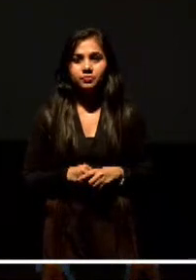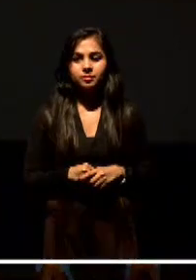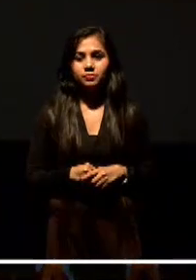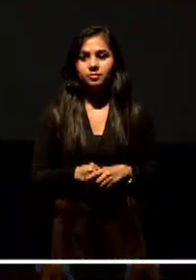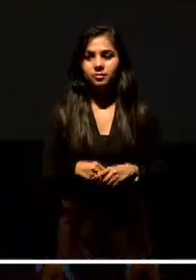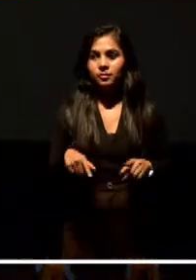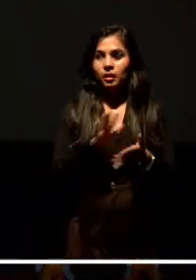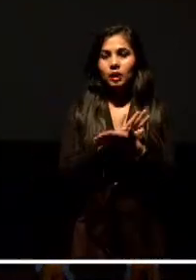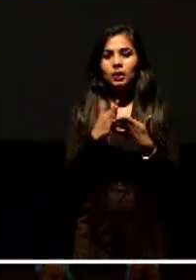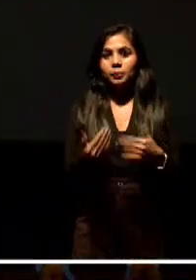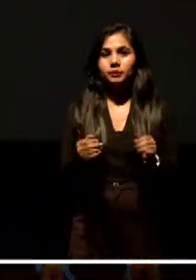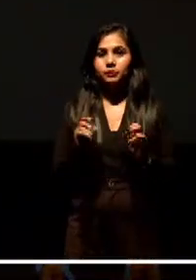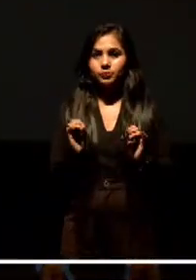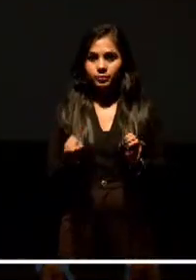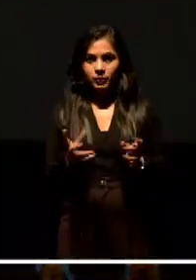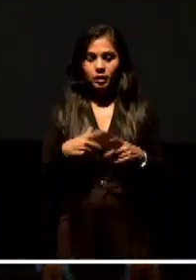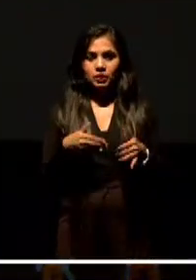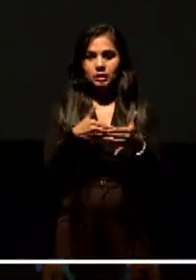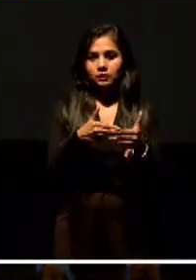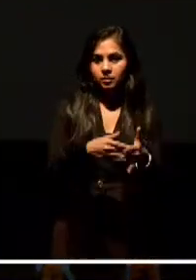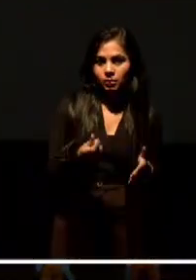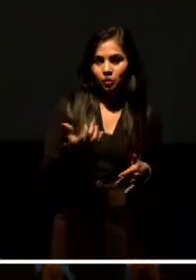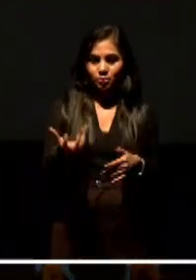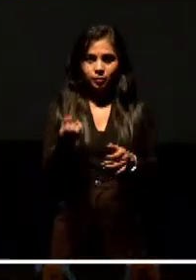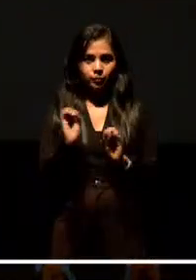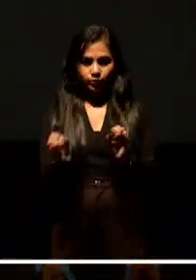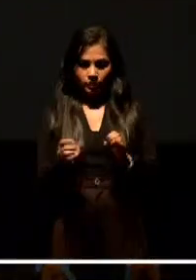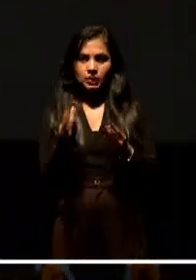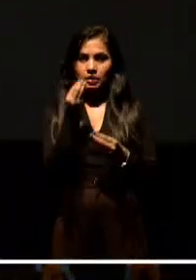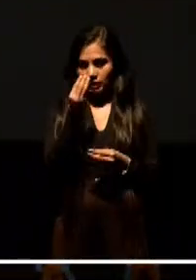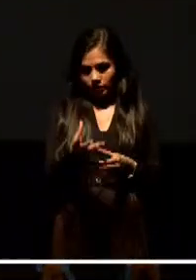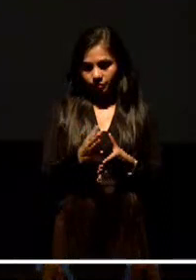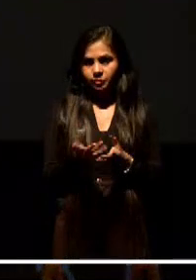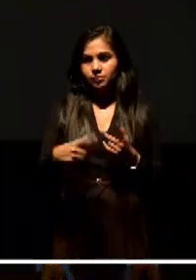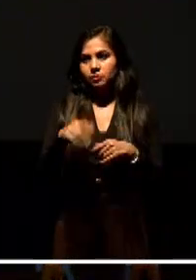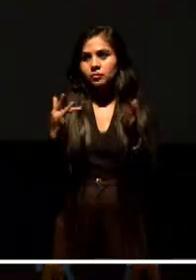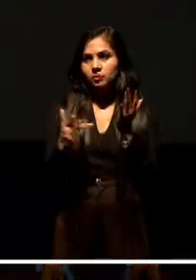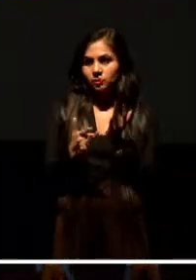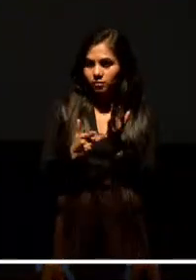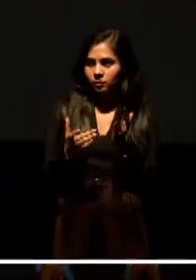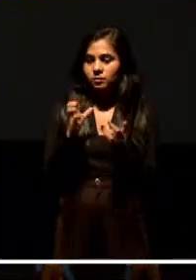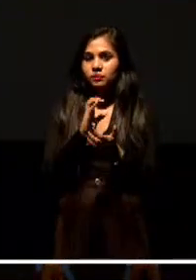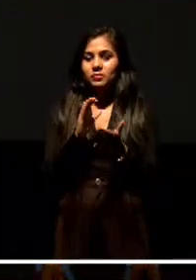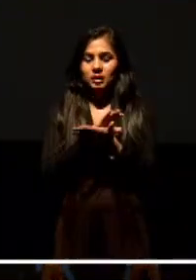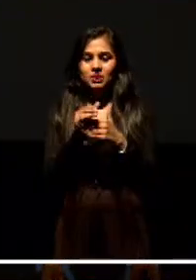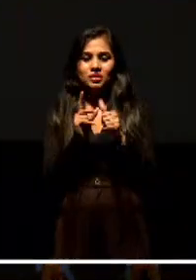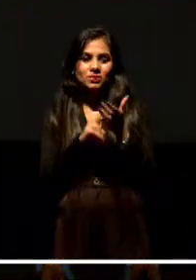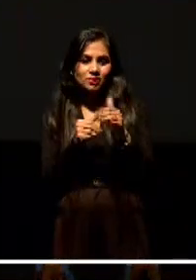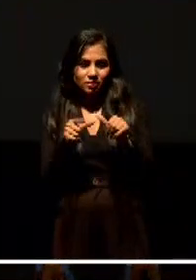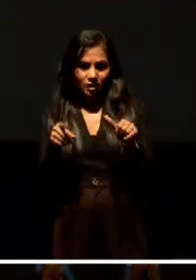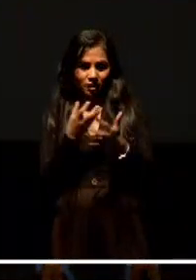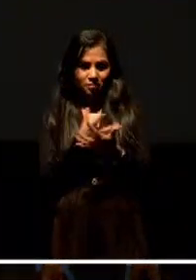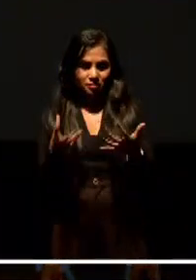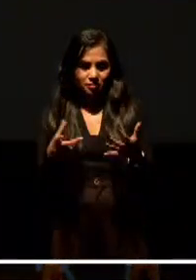बहुत कॉम्प्लिकेटेड नहीं होनी चाहिए और डिफिकल्ट टू प्रोक्योर नहीं होनी चाहिए। जैसे आप जानते हैं काफी टेक्नोलॉजी में चाइना के प्रोडक्ट यूज किए जाते थे